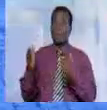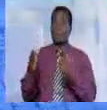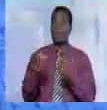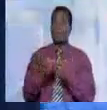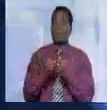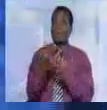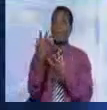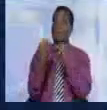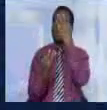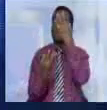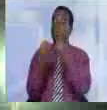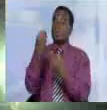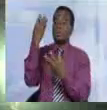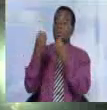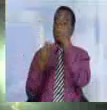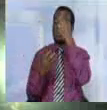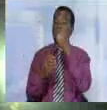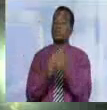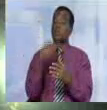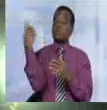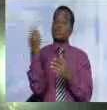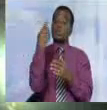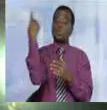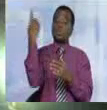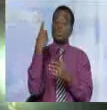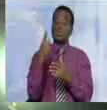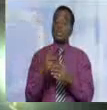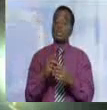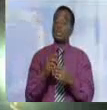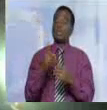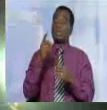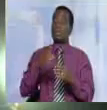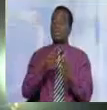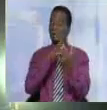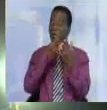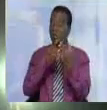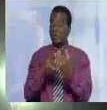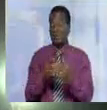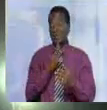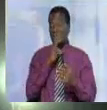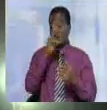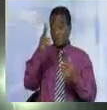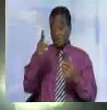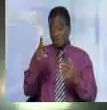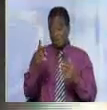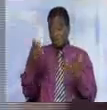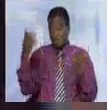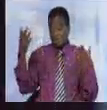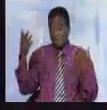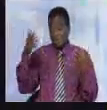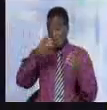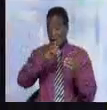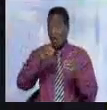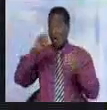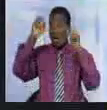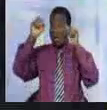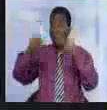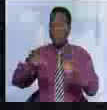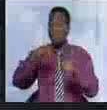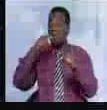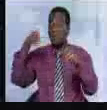iranien, l'espoir réel d'un nouvel accord à Genève. C'est peut-être un accord historique qui va être signé au bord du lac Léman